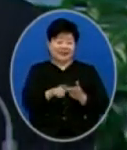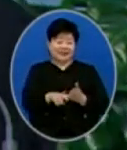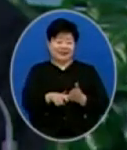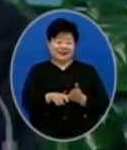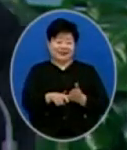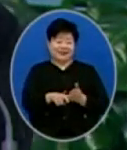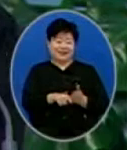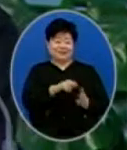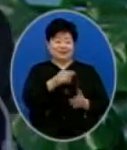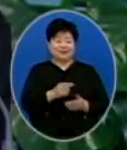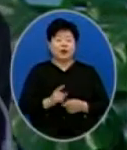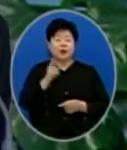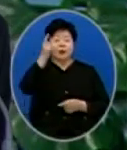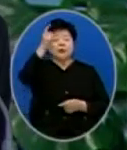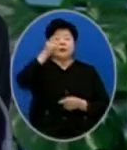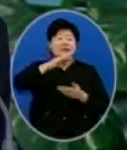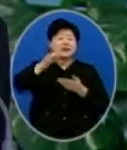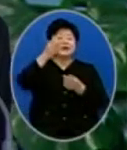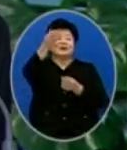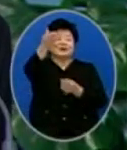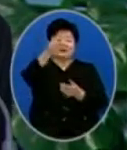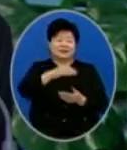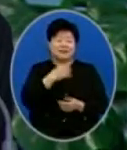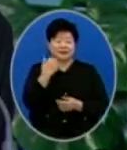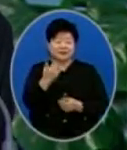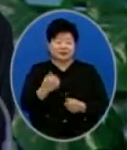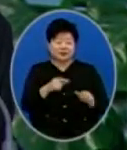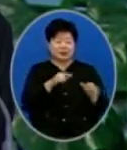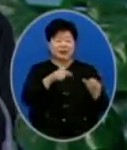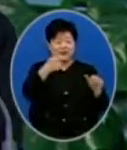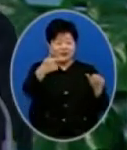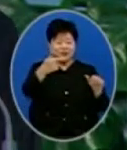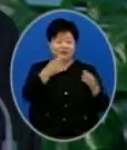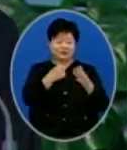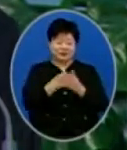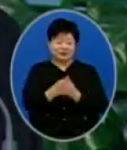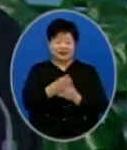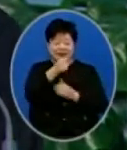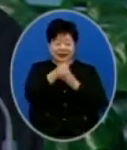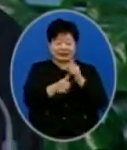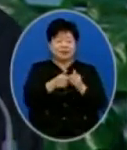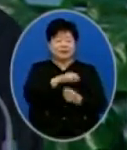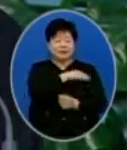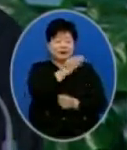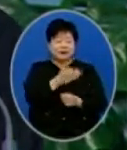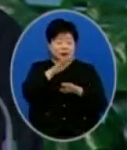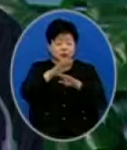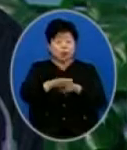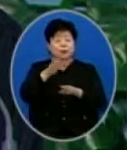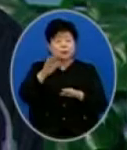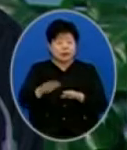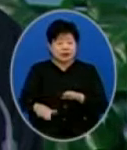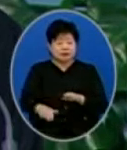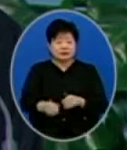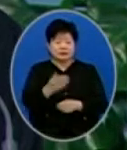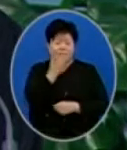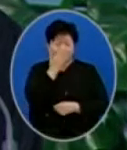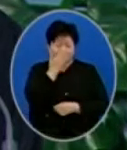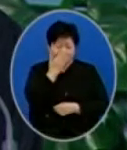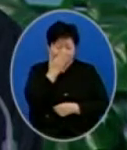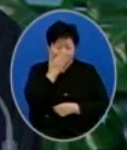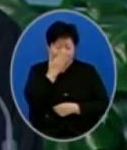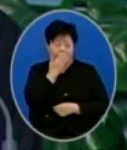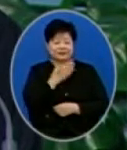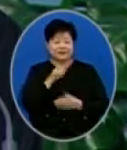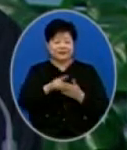우리를 높여 주실 것입니다 베드로전서 5장 6절에 그러므로 하나님의 능하신 손 안에서 겸손하라